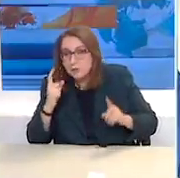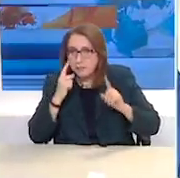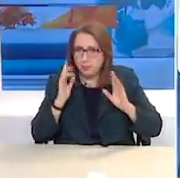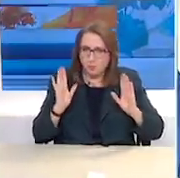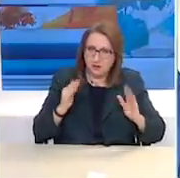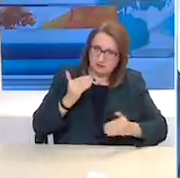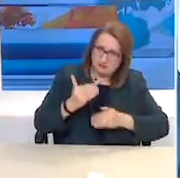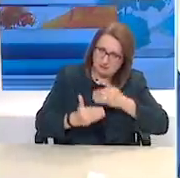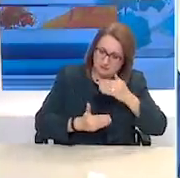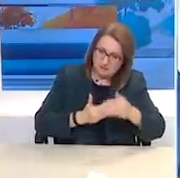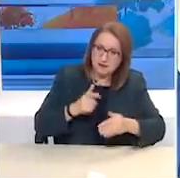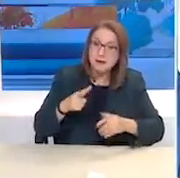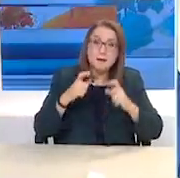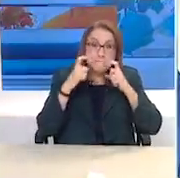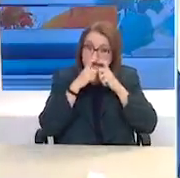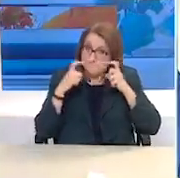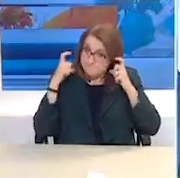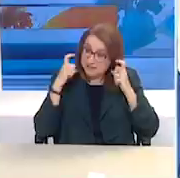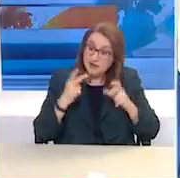πρέπει να γίνεται αναγνωρίζοντας κανείς